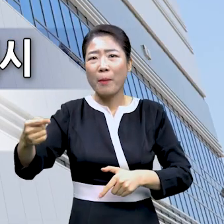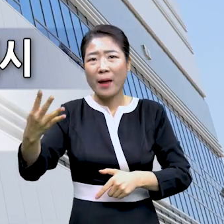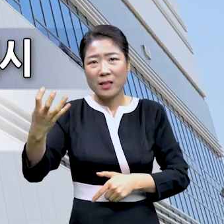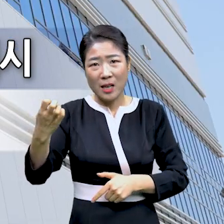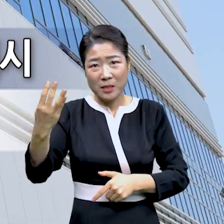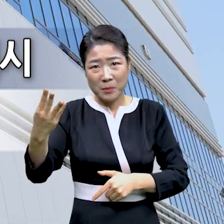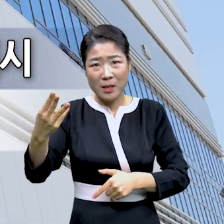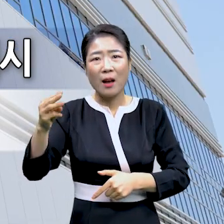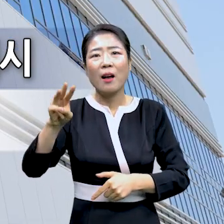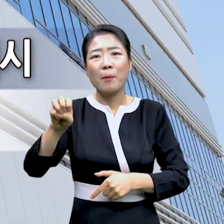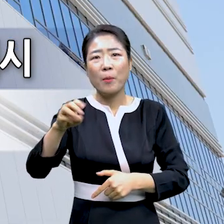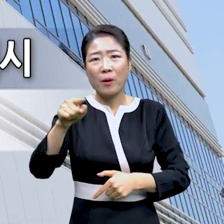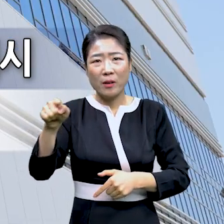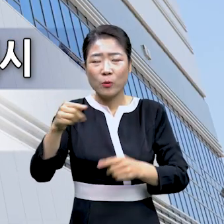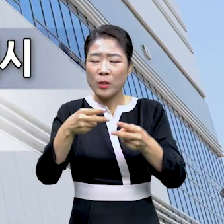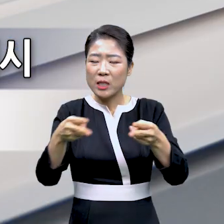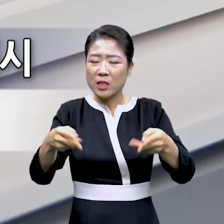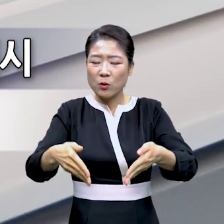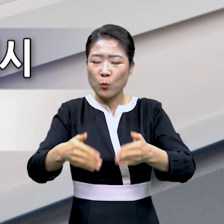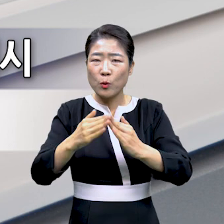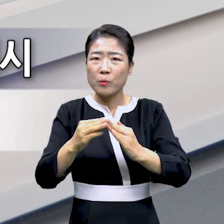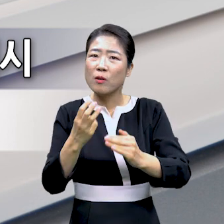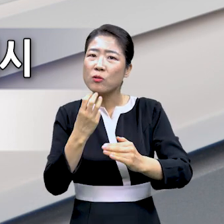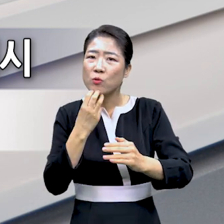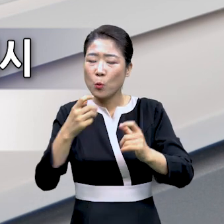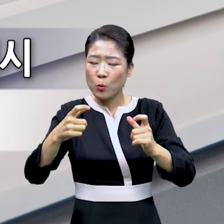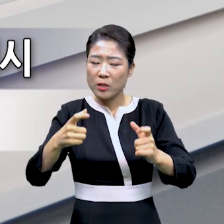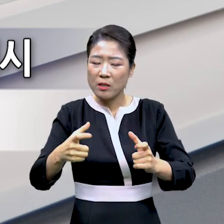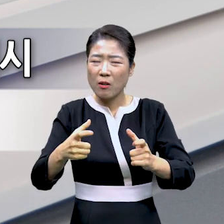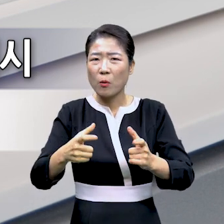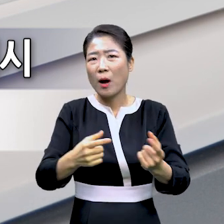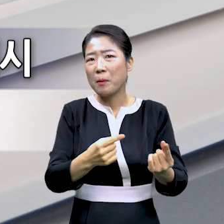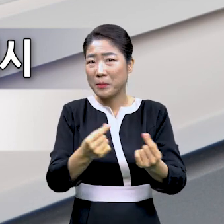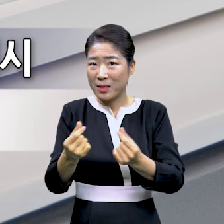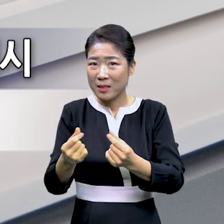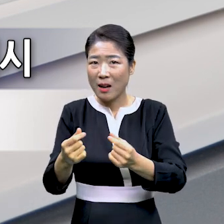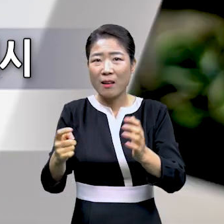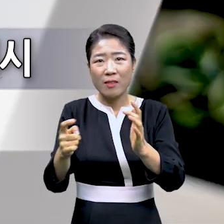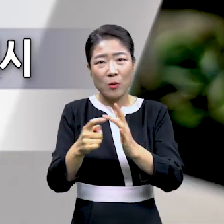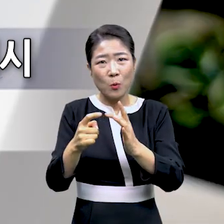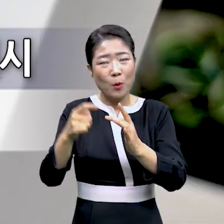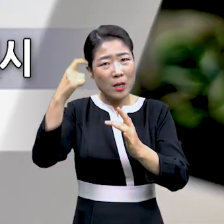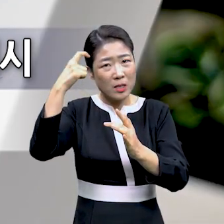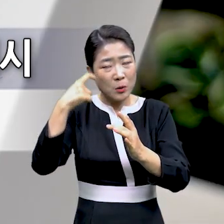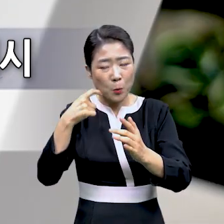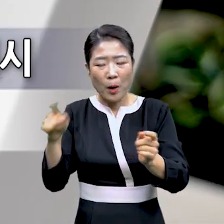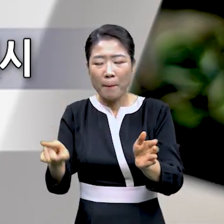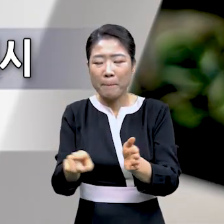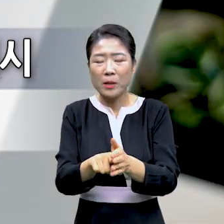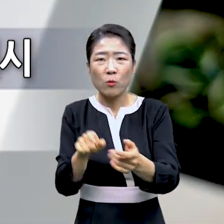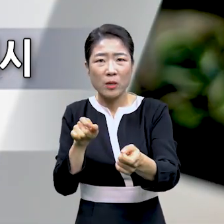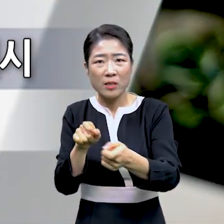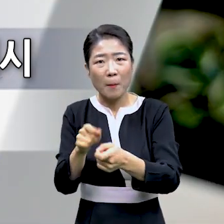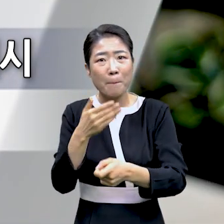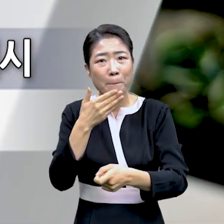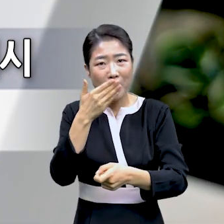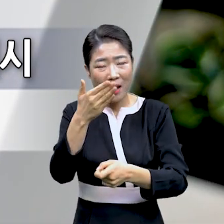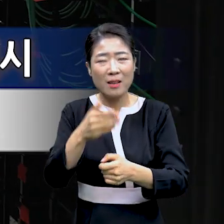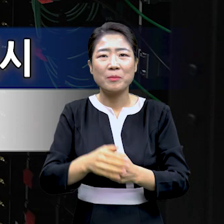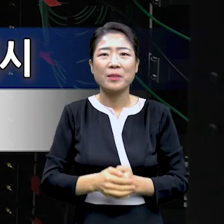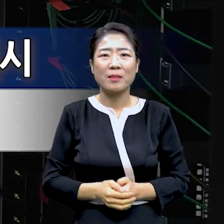344m 2층 규모로 조성됐으며 수도권과 동일한 네트워크 품질 신뢰성 및 접근성을